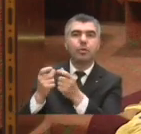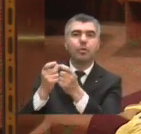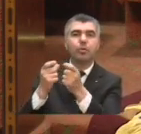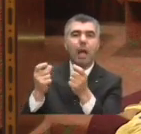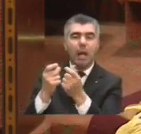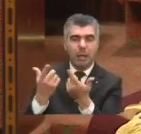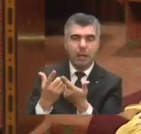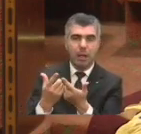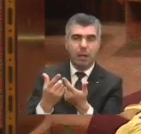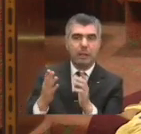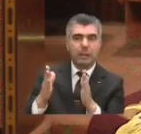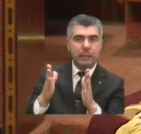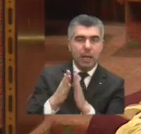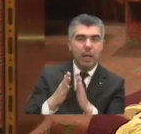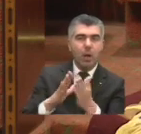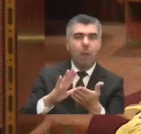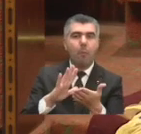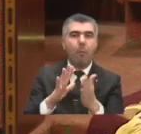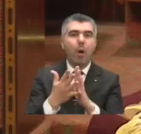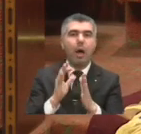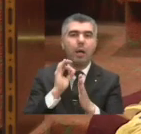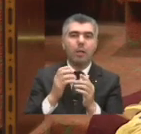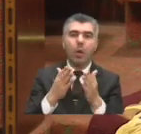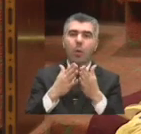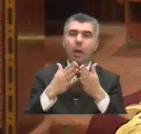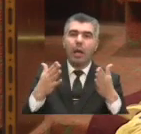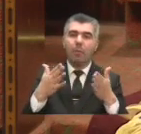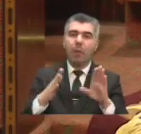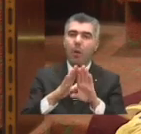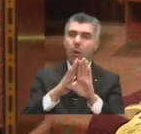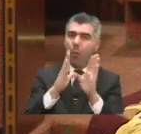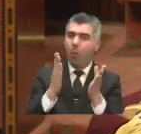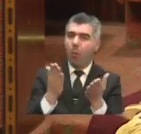بالشركات المتوسطة والصغرى وكذلك جميع